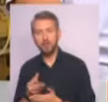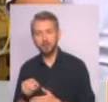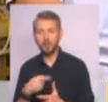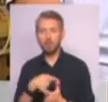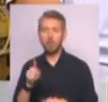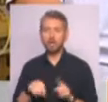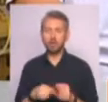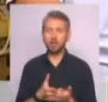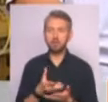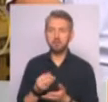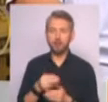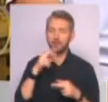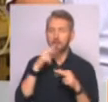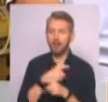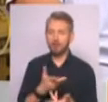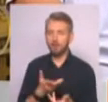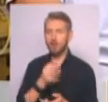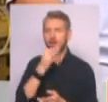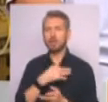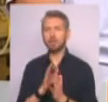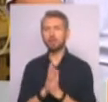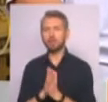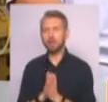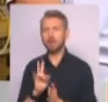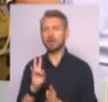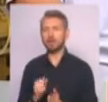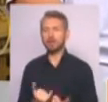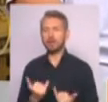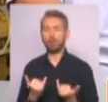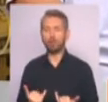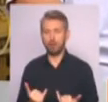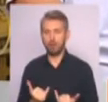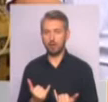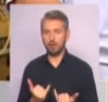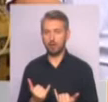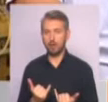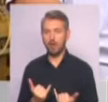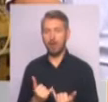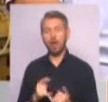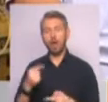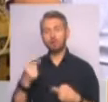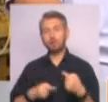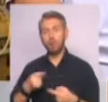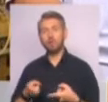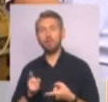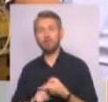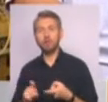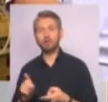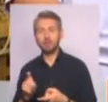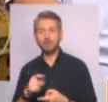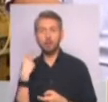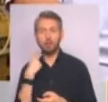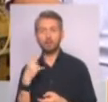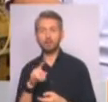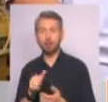іноді платять неправильно. Скажіть, будь ласка, на сьогодні багато спорів, пов'язаних з заборгованістю за комунальні